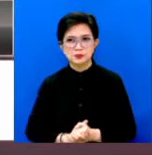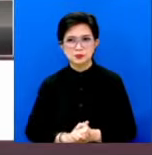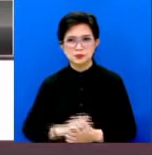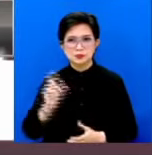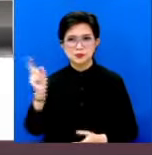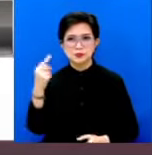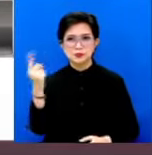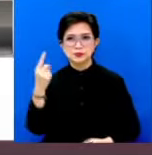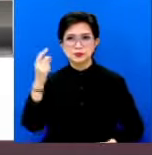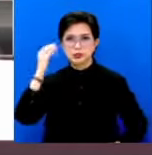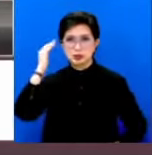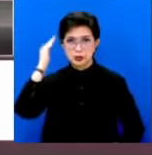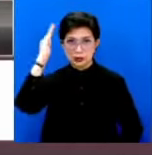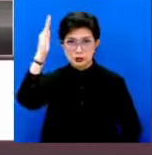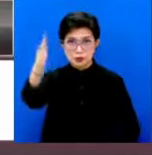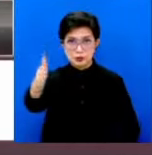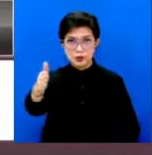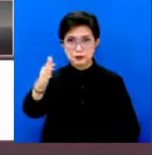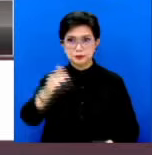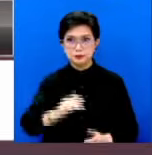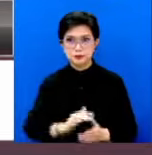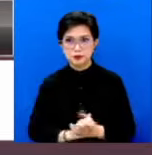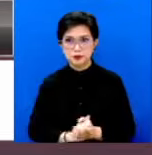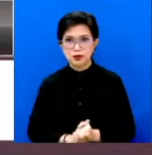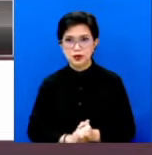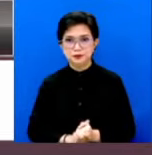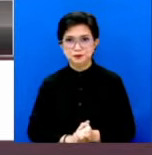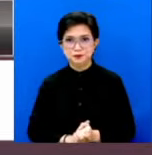Pemerintahan ke depan, Malagam Suprapto